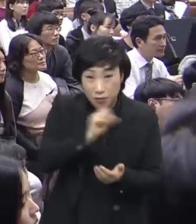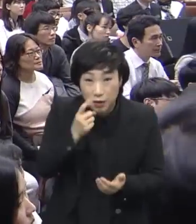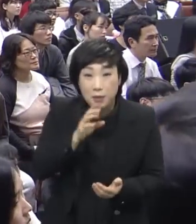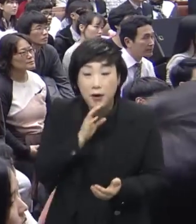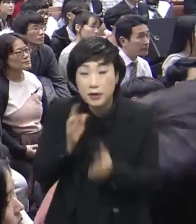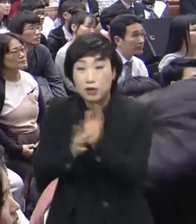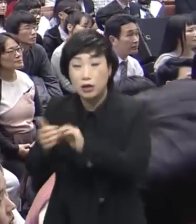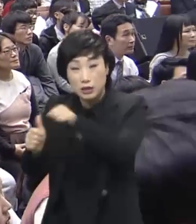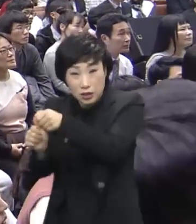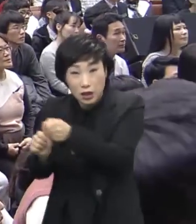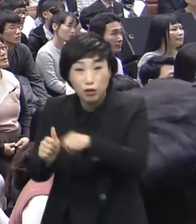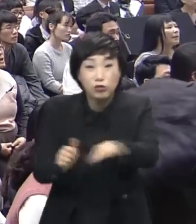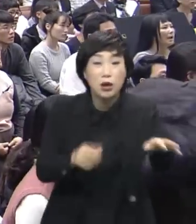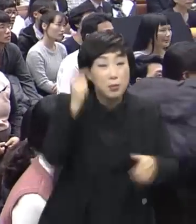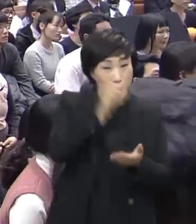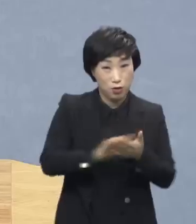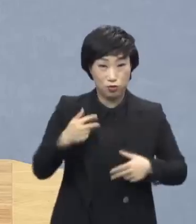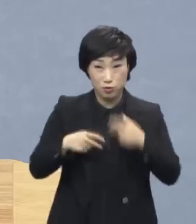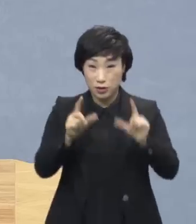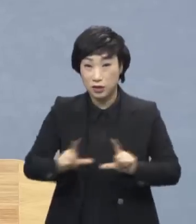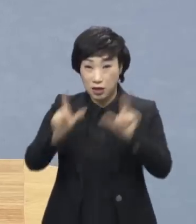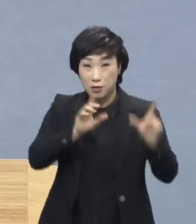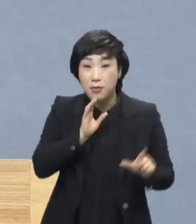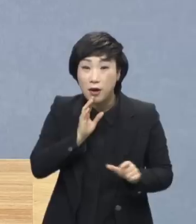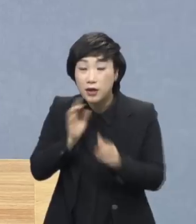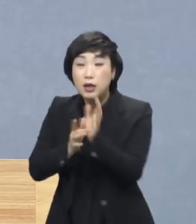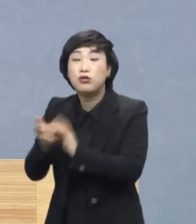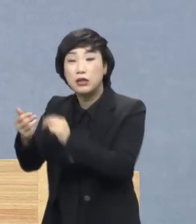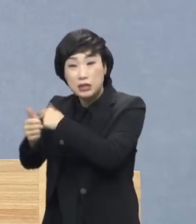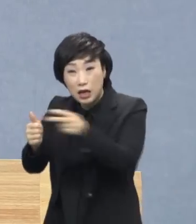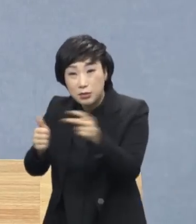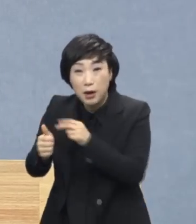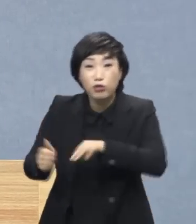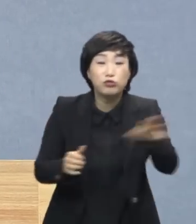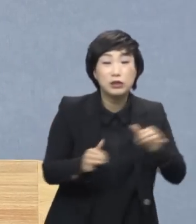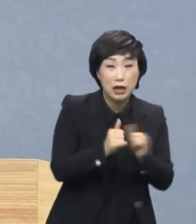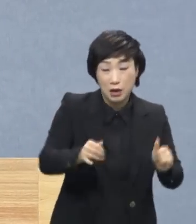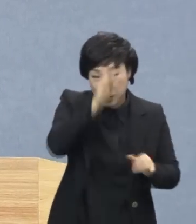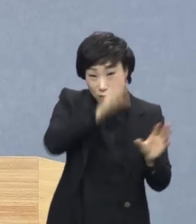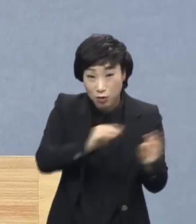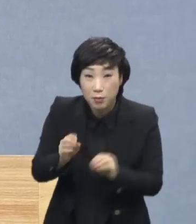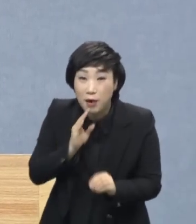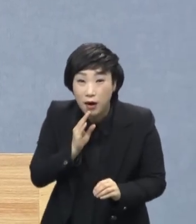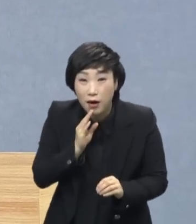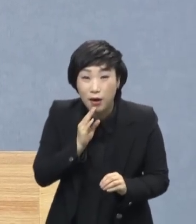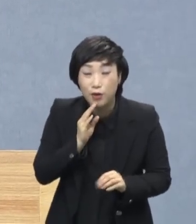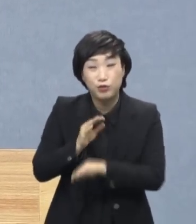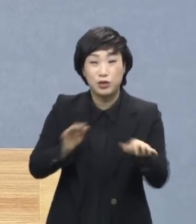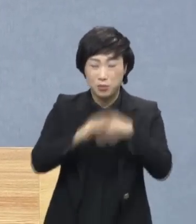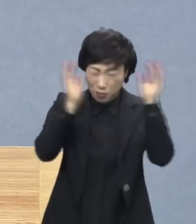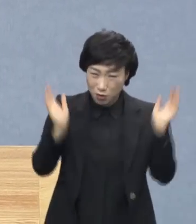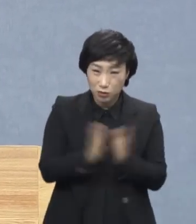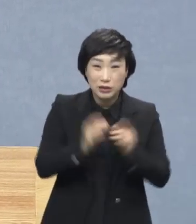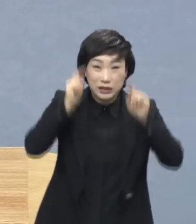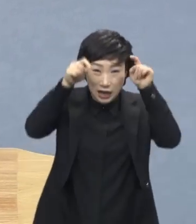징계를 받음으로 우리가 평화를 누리고 그가 채찍의 맞음으로 나음을 입었도다. 우리는 타양 같아서 그렇다하여